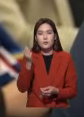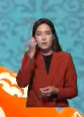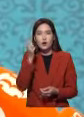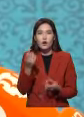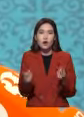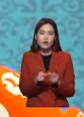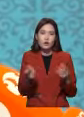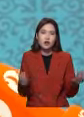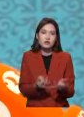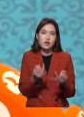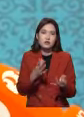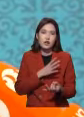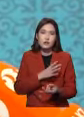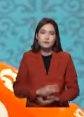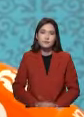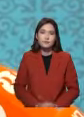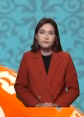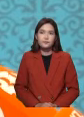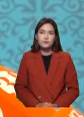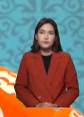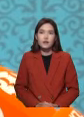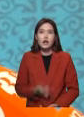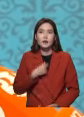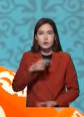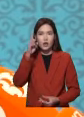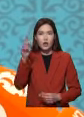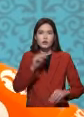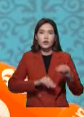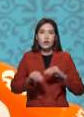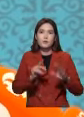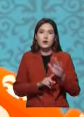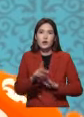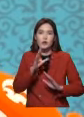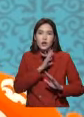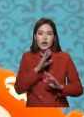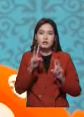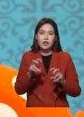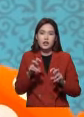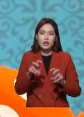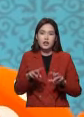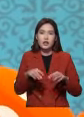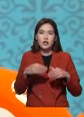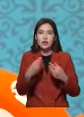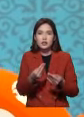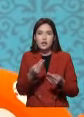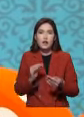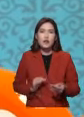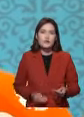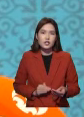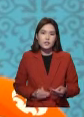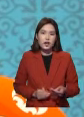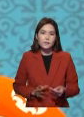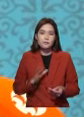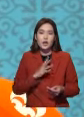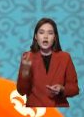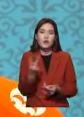талқыланды. Біздің ұлттық аграрлық университетінің базасында Темірязев атындағы академияның жаңа филиалын ашуға болады.